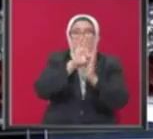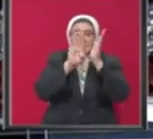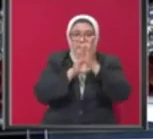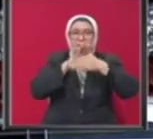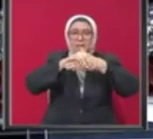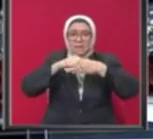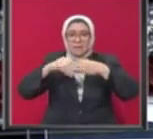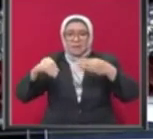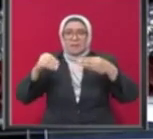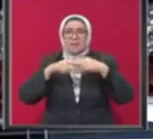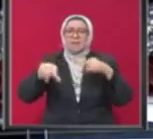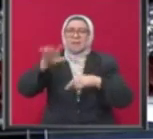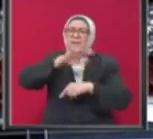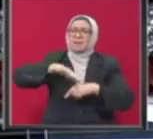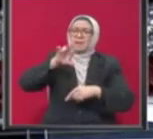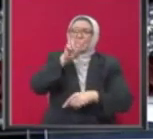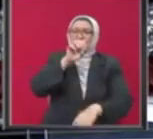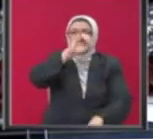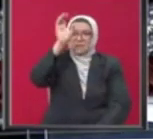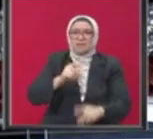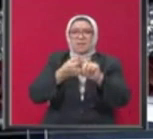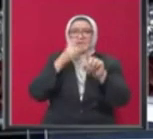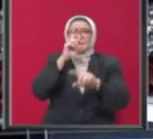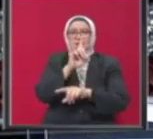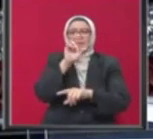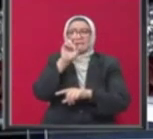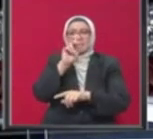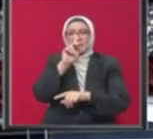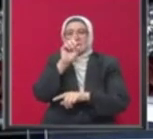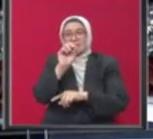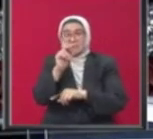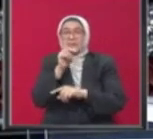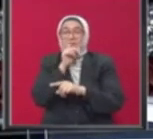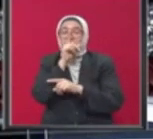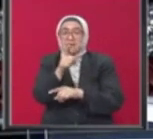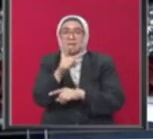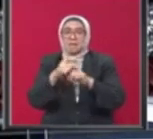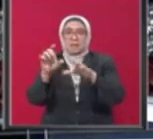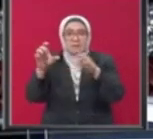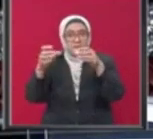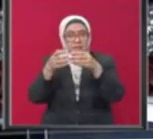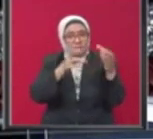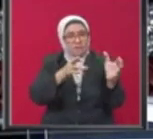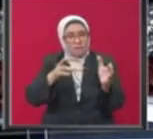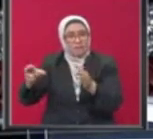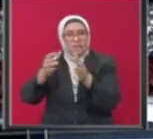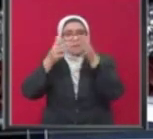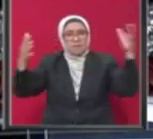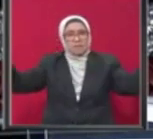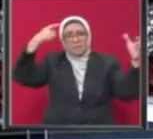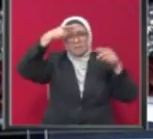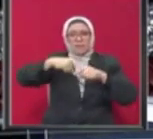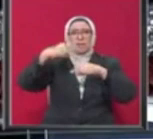peratus daripada KDI yang terbesar di kalangan negara yang membangun